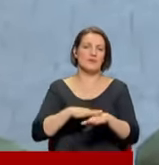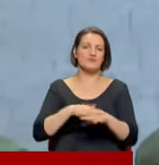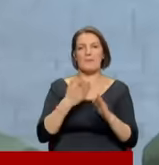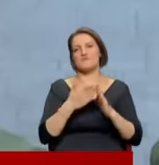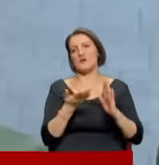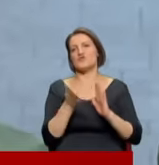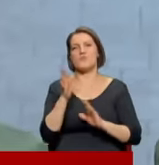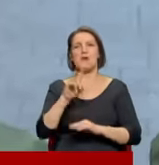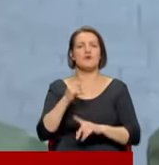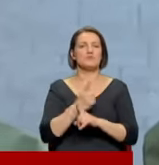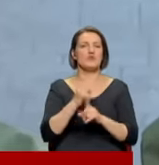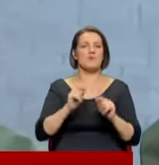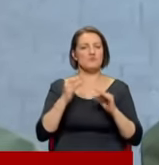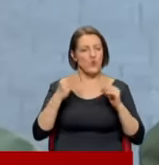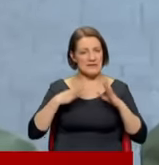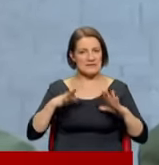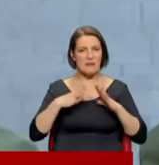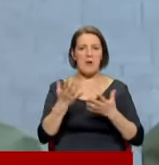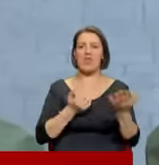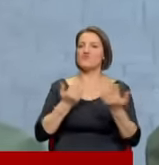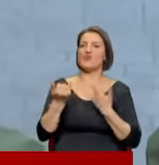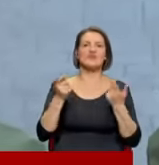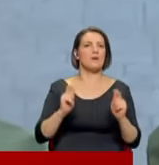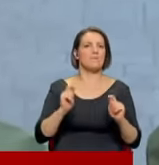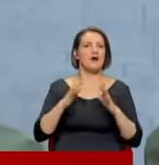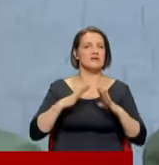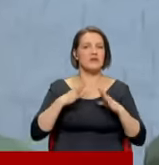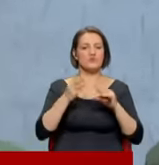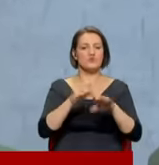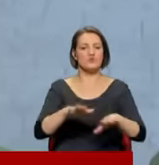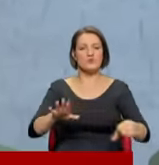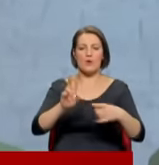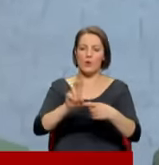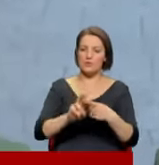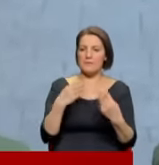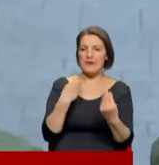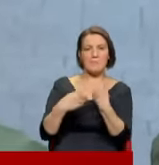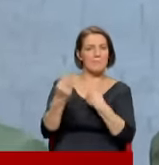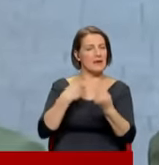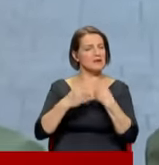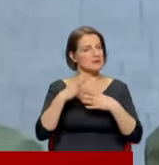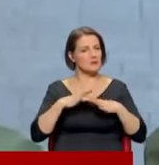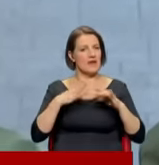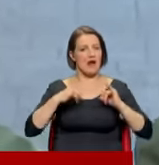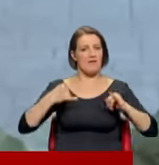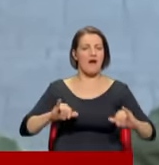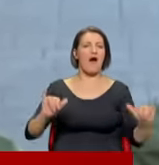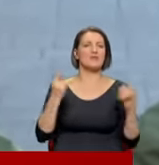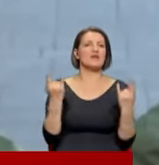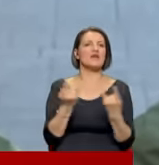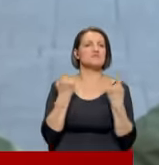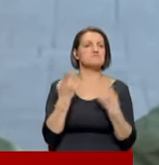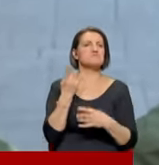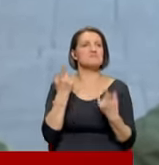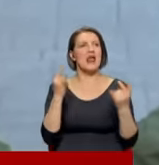Evime gideceğim. Başka bir şey yapamam. Çok isterdim alışveriş yapmayı. Hani çocuklarımla oturup bir yemek yemeyi, bir rahatça bir gezmeyi